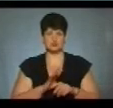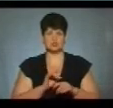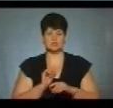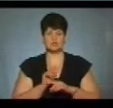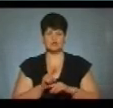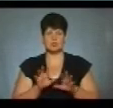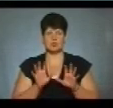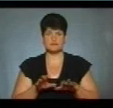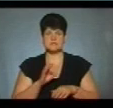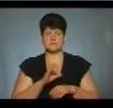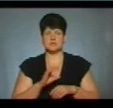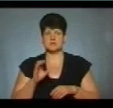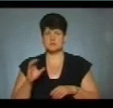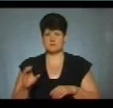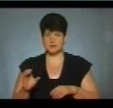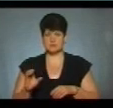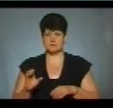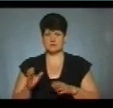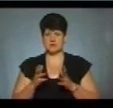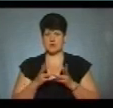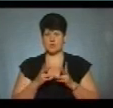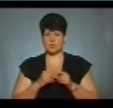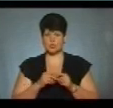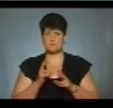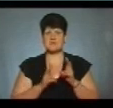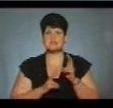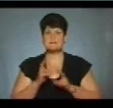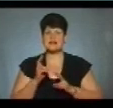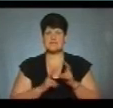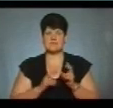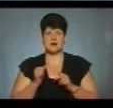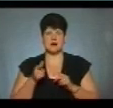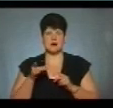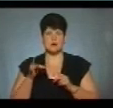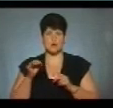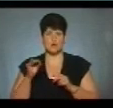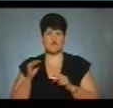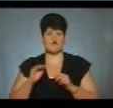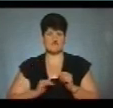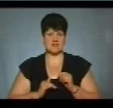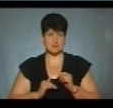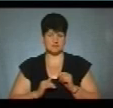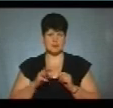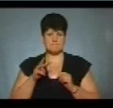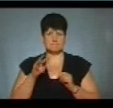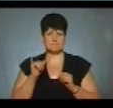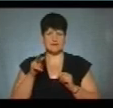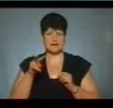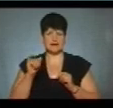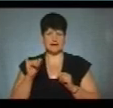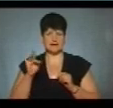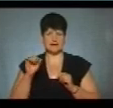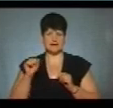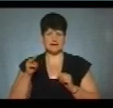доручення голови Степана Степановича на рахунок підприємства, агрофірми. Є таке поняття меліоративні